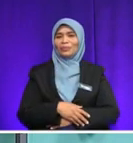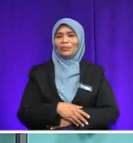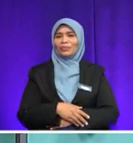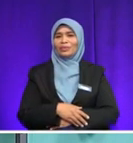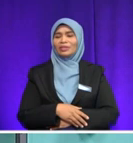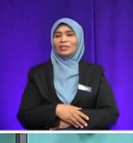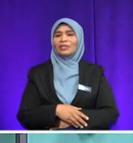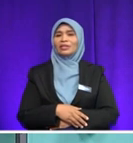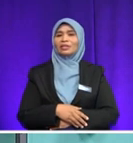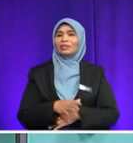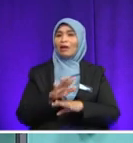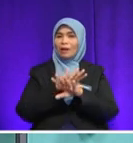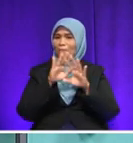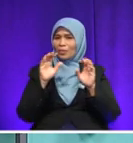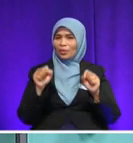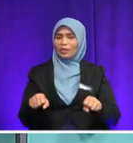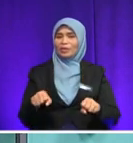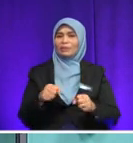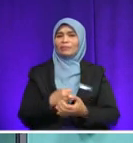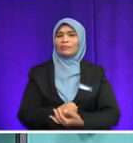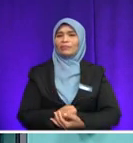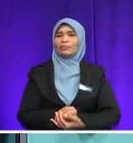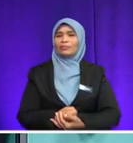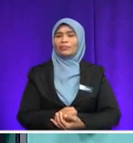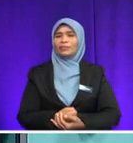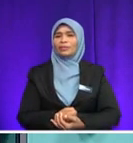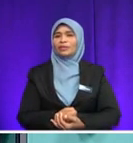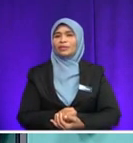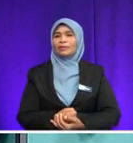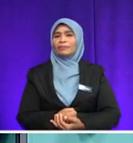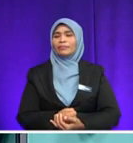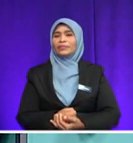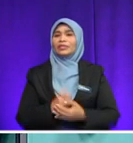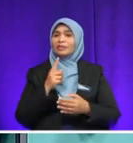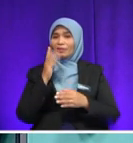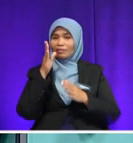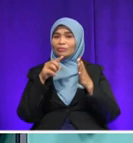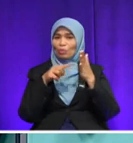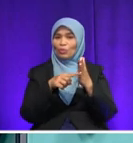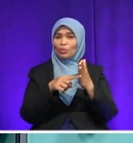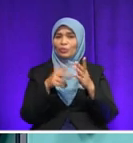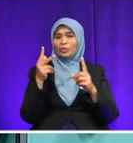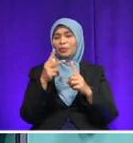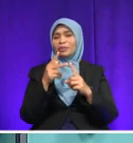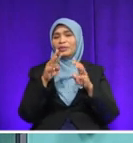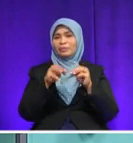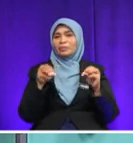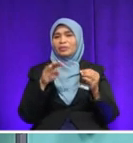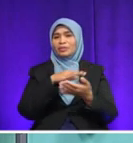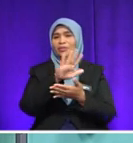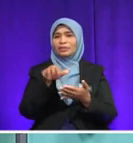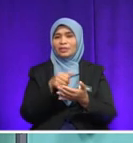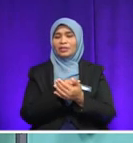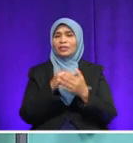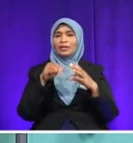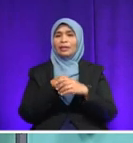dapat semua lima no no no no no no no Kan ada cara dia kita akan tunjukkan kepada anak-anak murid kalian Oke so dalam